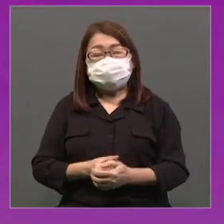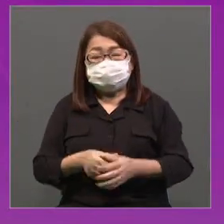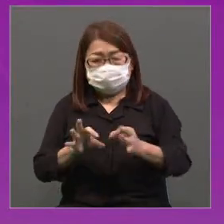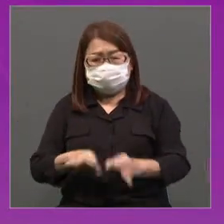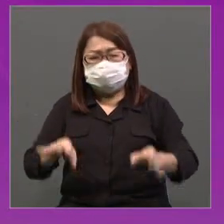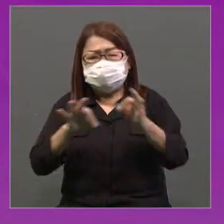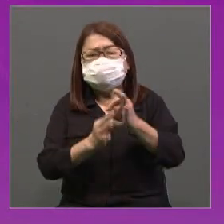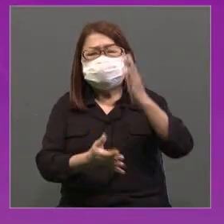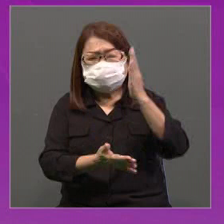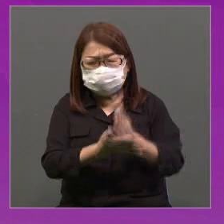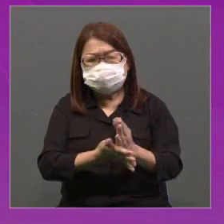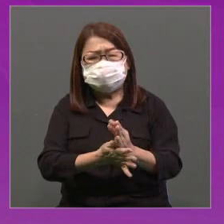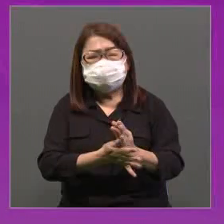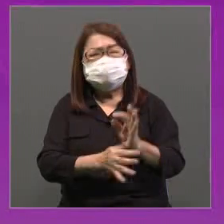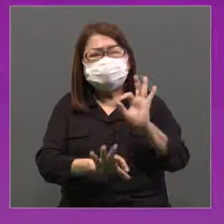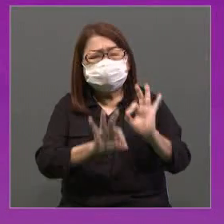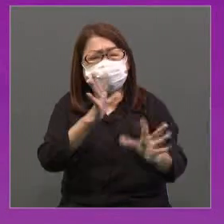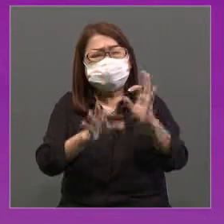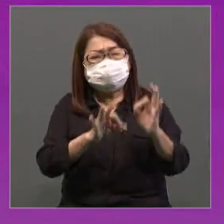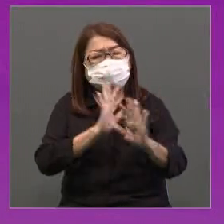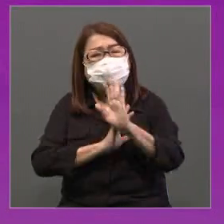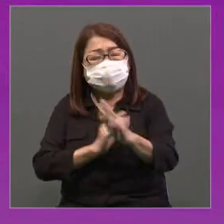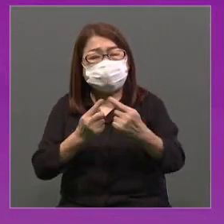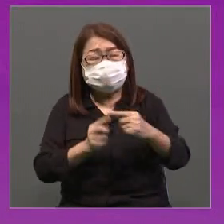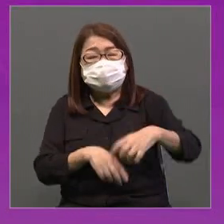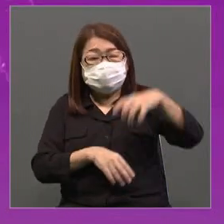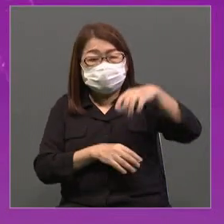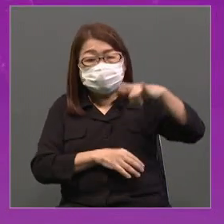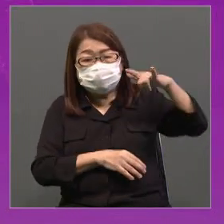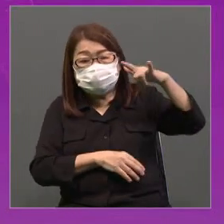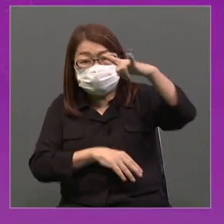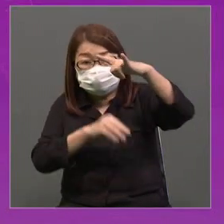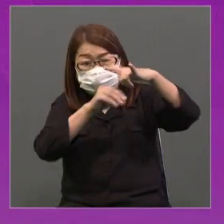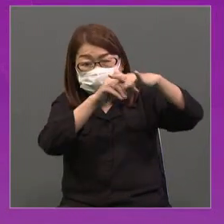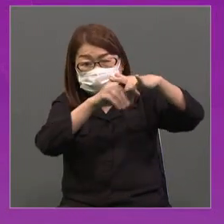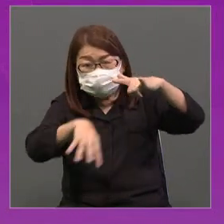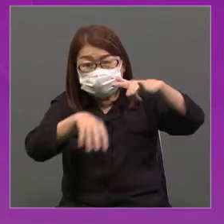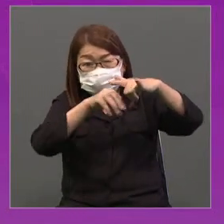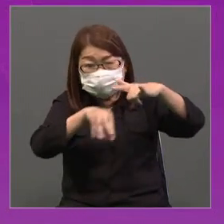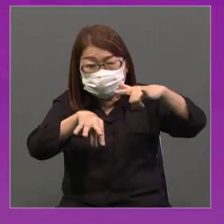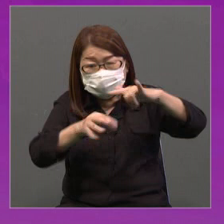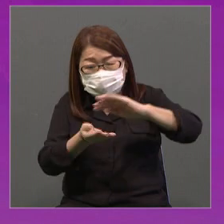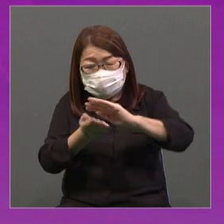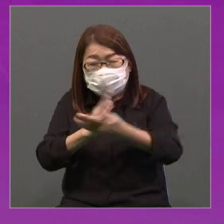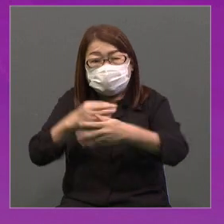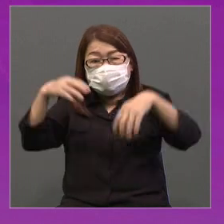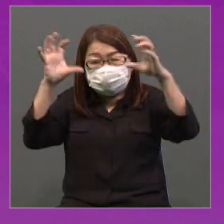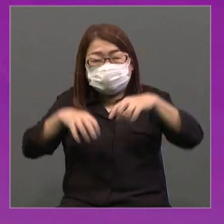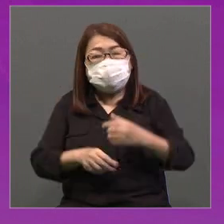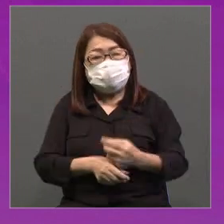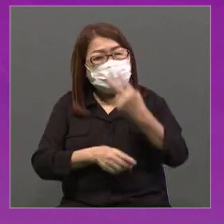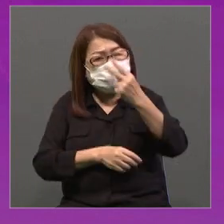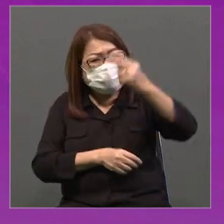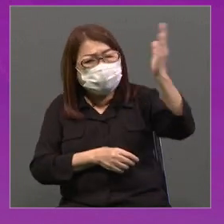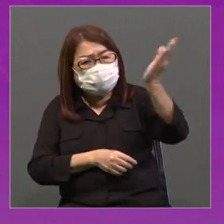งดเผาในพื้นที่ทางการเกษตรส่วนกรมฝนหลวงและการบินเกษตรนะครับก็ได้มีการติดตามสภาพอากาศตอนนี้อย่างใกล้ชิดในทุกๆวันเลยนะครับ